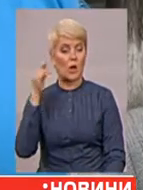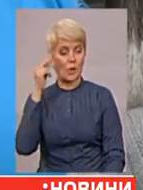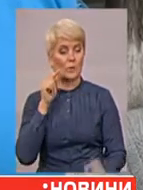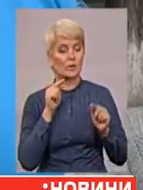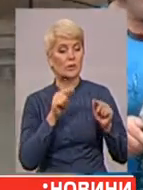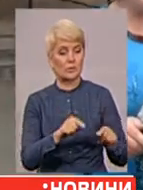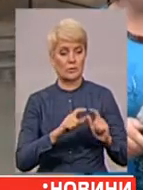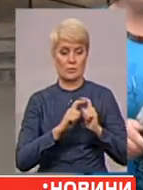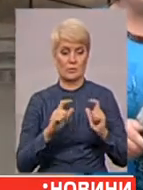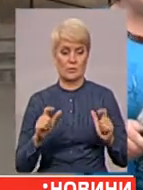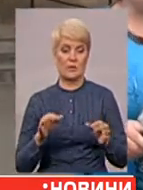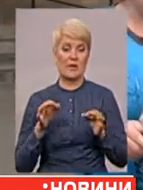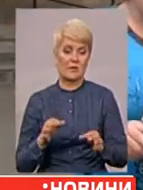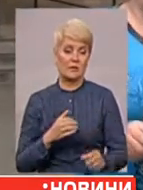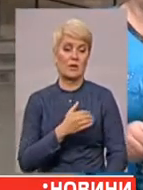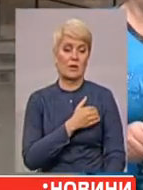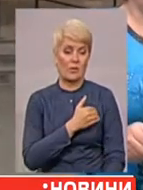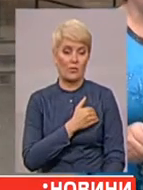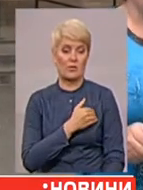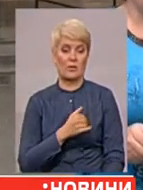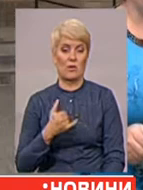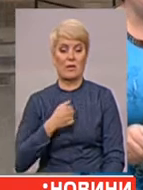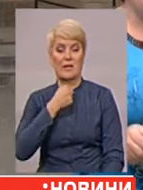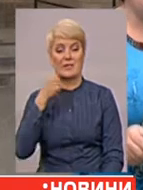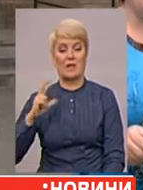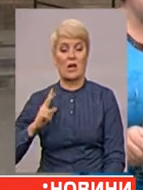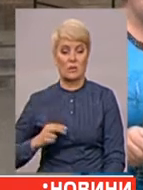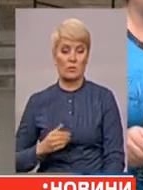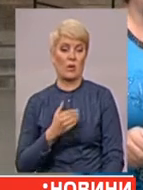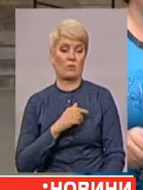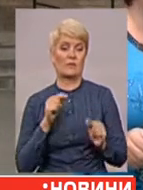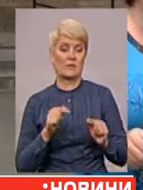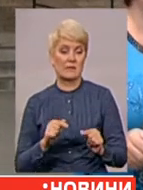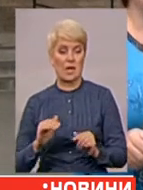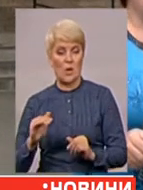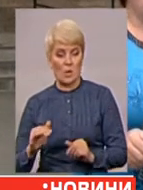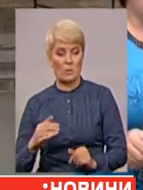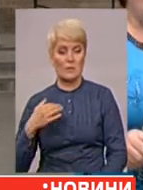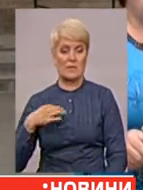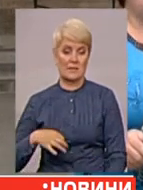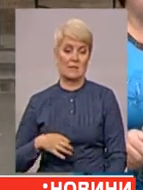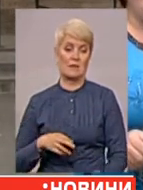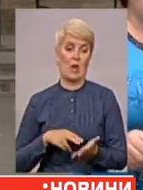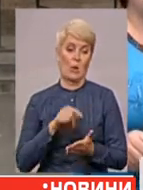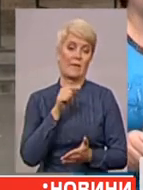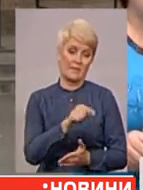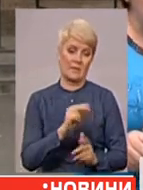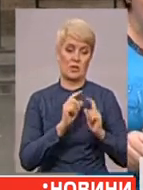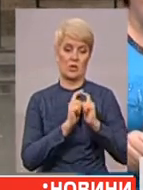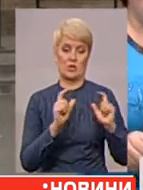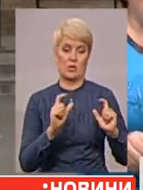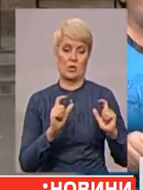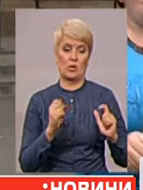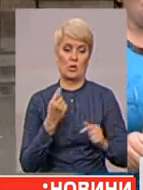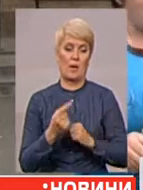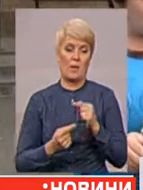цю школу. Звичайно, хотілося, так як в мене є старша донька, хотілося, щоб цей хлопчик, мій син, доходив у цій школі, і ще не